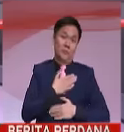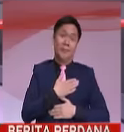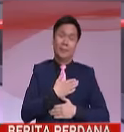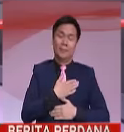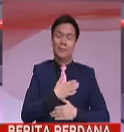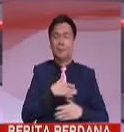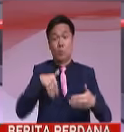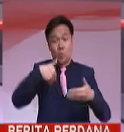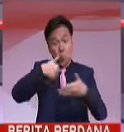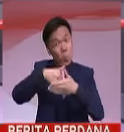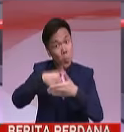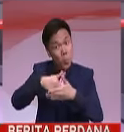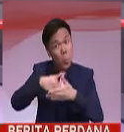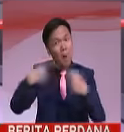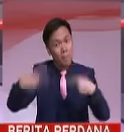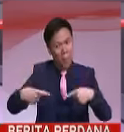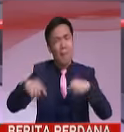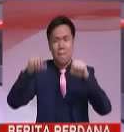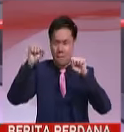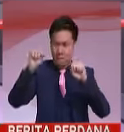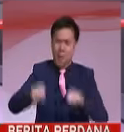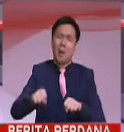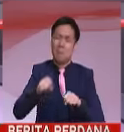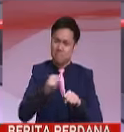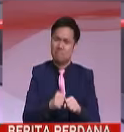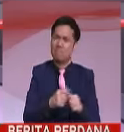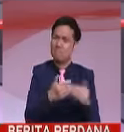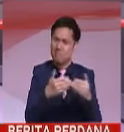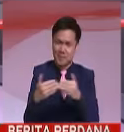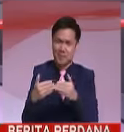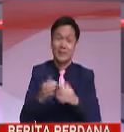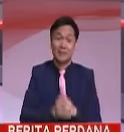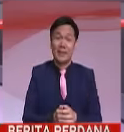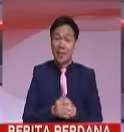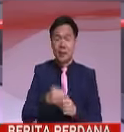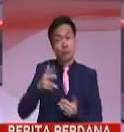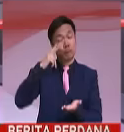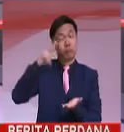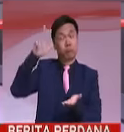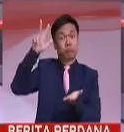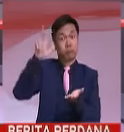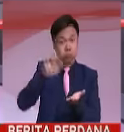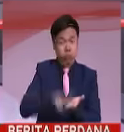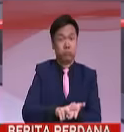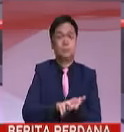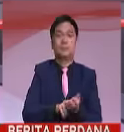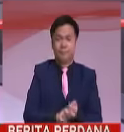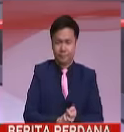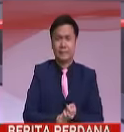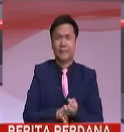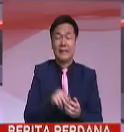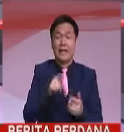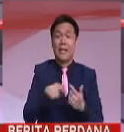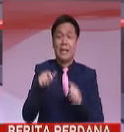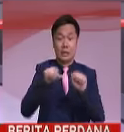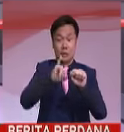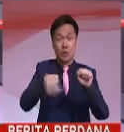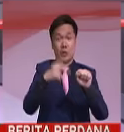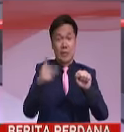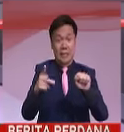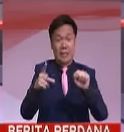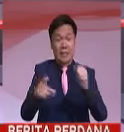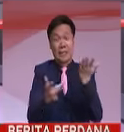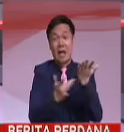sepak dibenarkan kembali menjalankan aktiviti pedesan berkenaan dibuat dalam satu sidang khas dan cotan kuasai